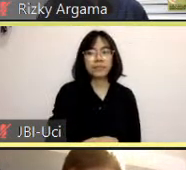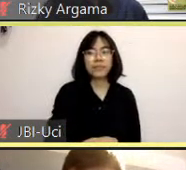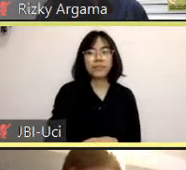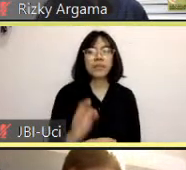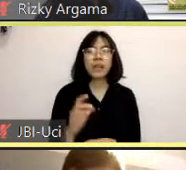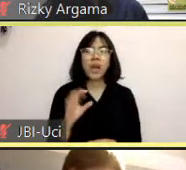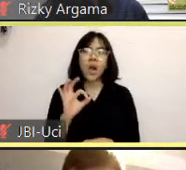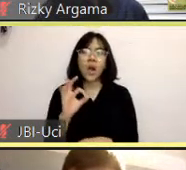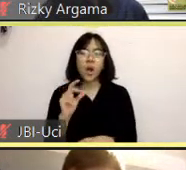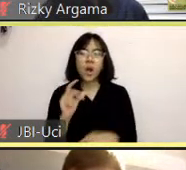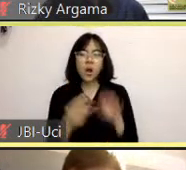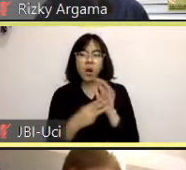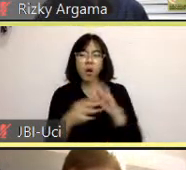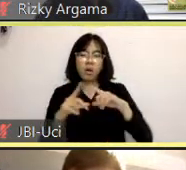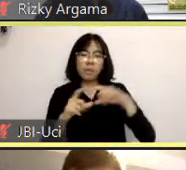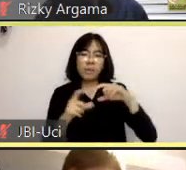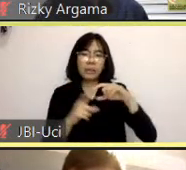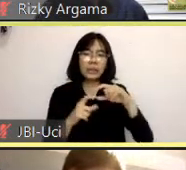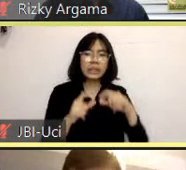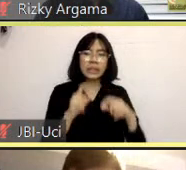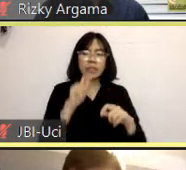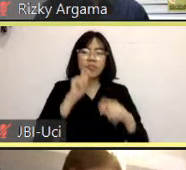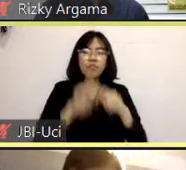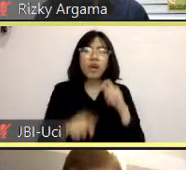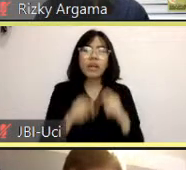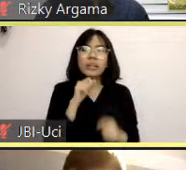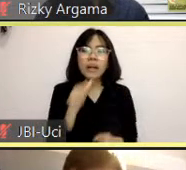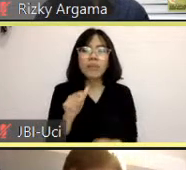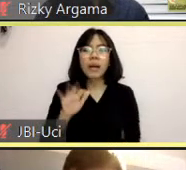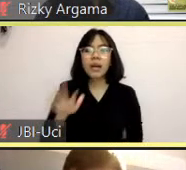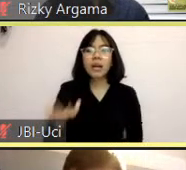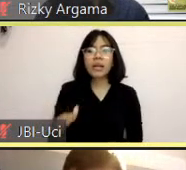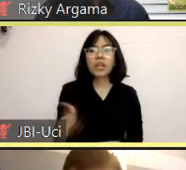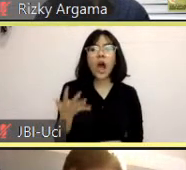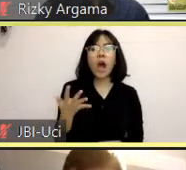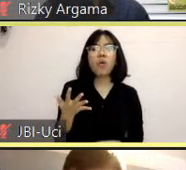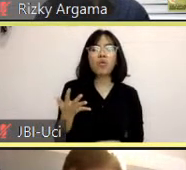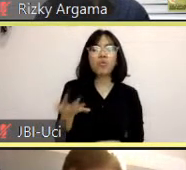diciptakan oleh Orde Baru di tahun 85 untuk